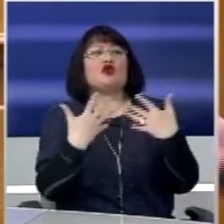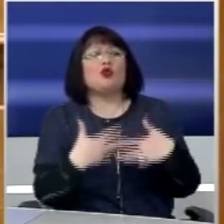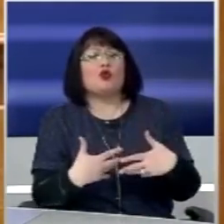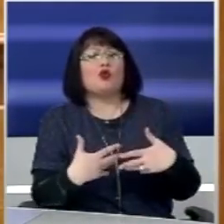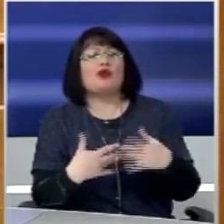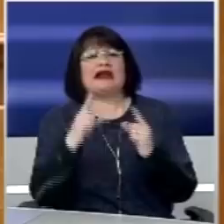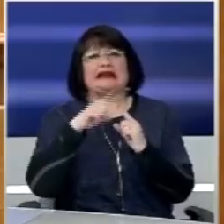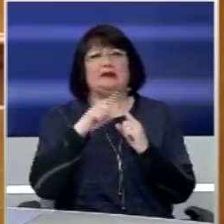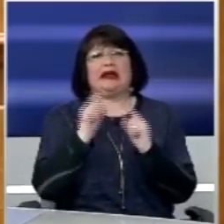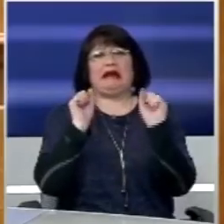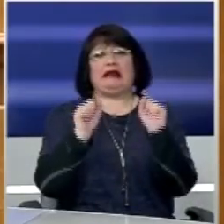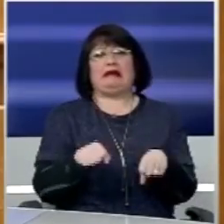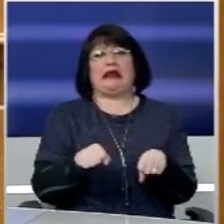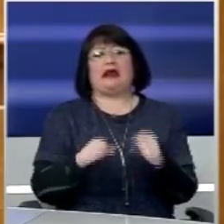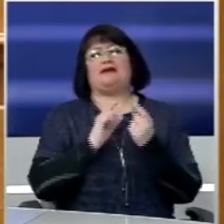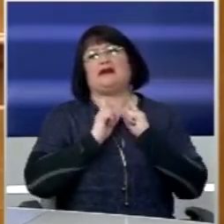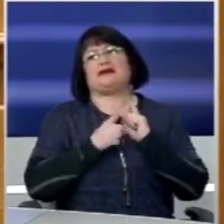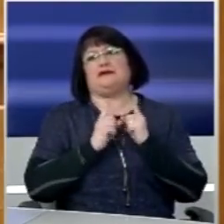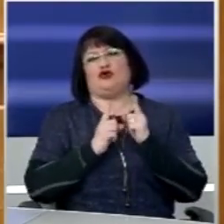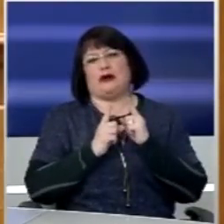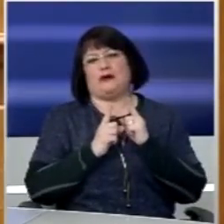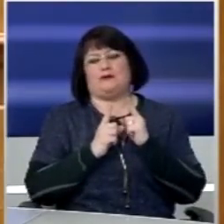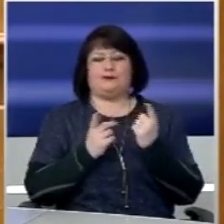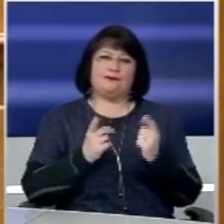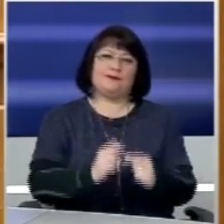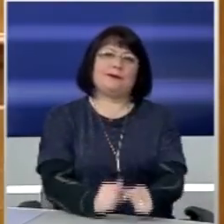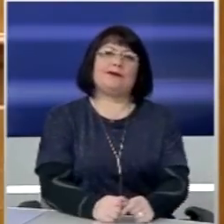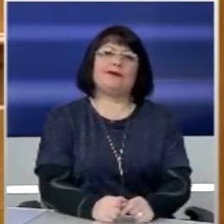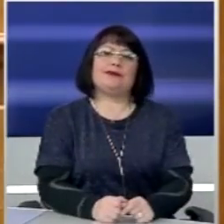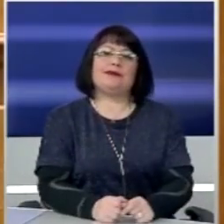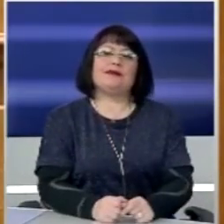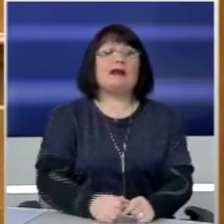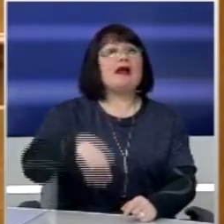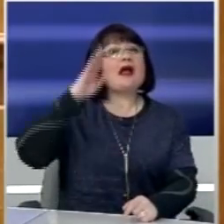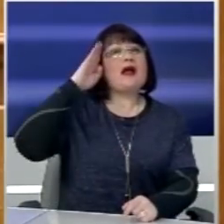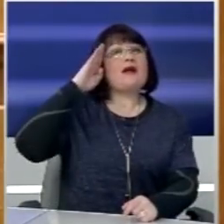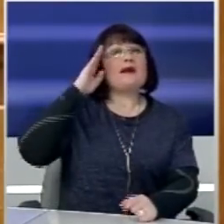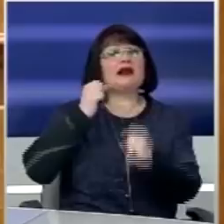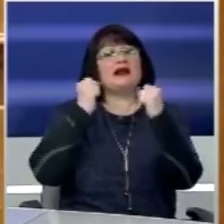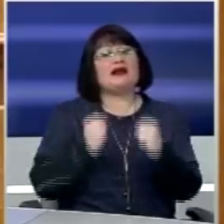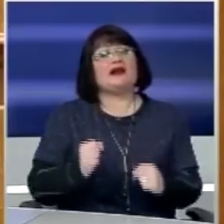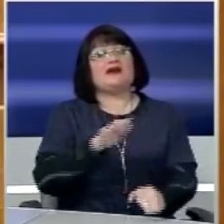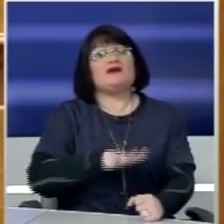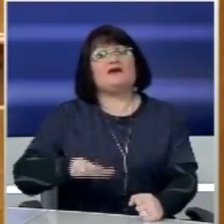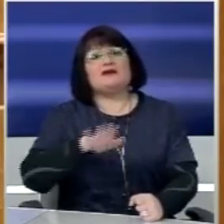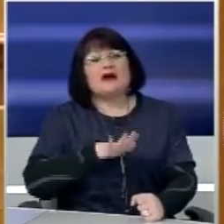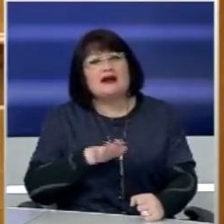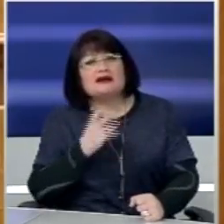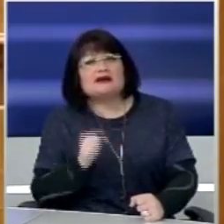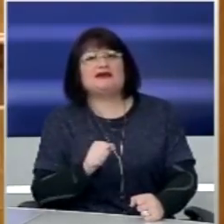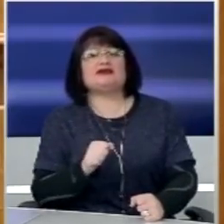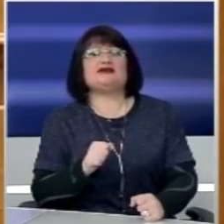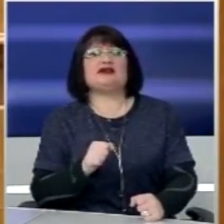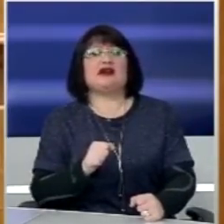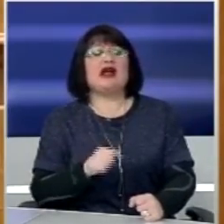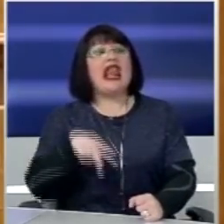τυπικά σήμερα πλέον αυτή η συμφωνία. Πρόκειται για τις αμερικάνικες βάσεις στο Στεφανοβίκιο, την εγκατάσταση των ντρόν